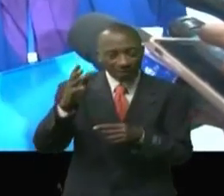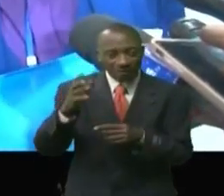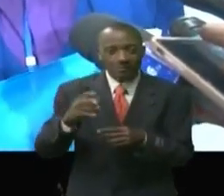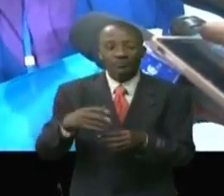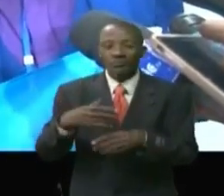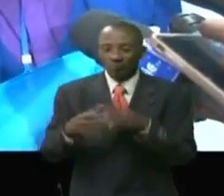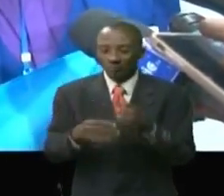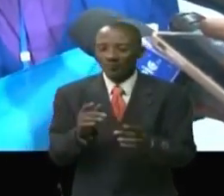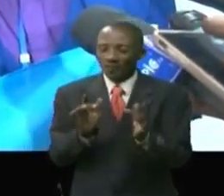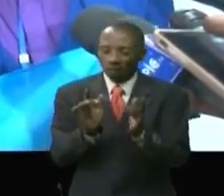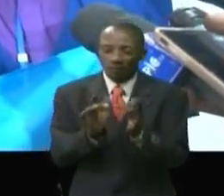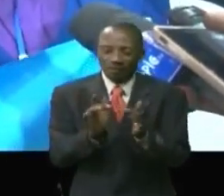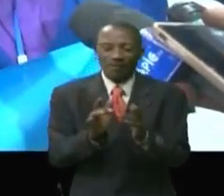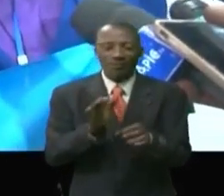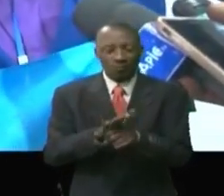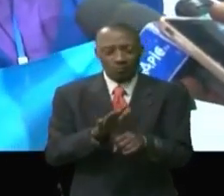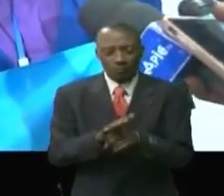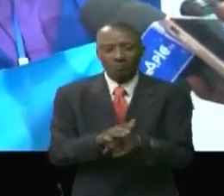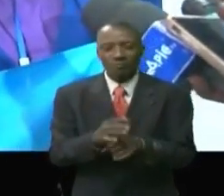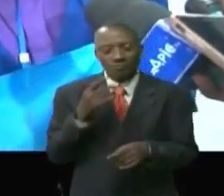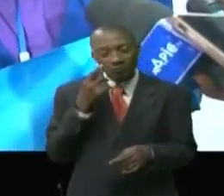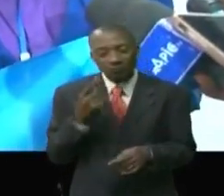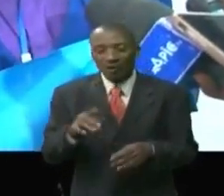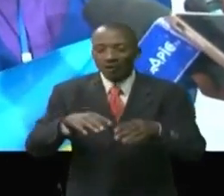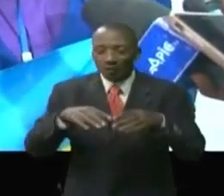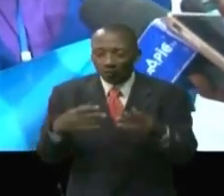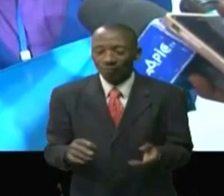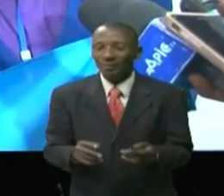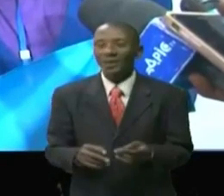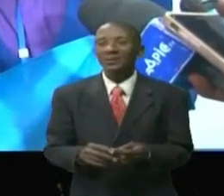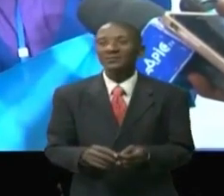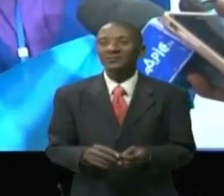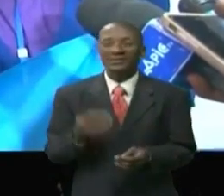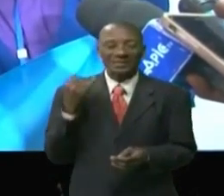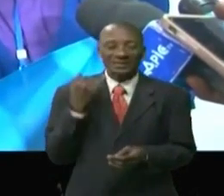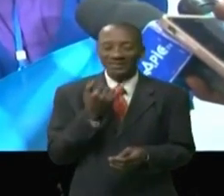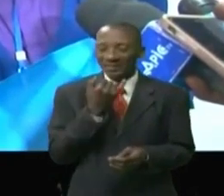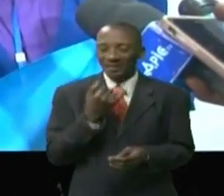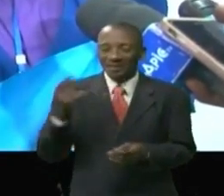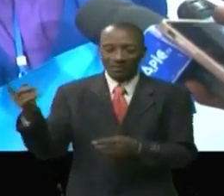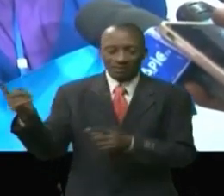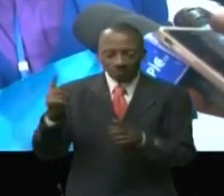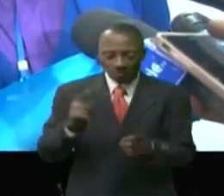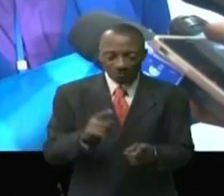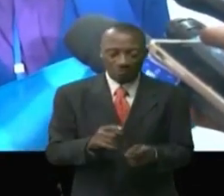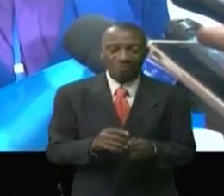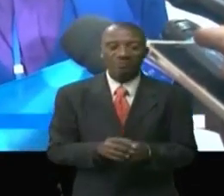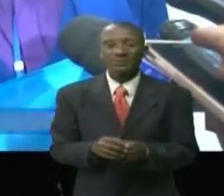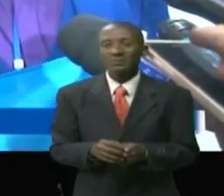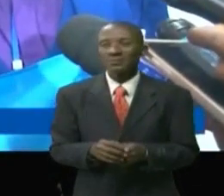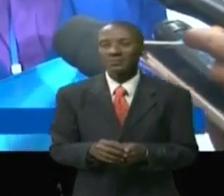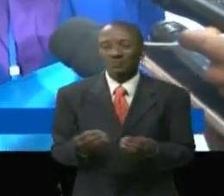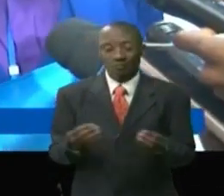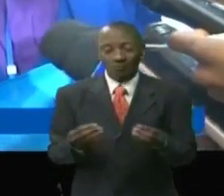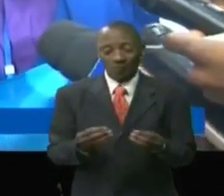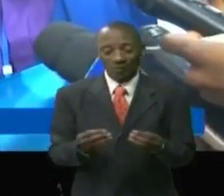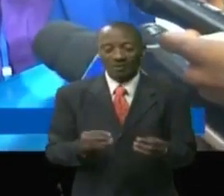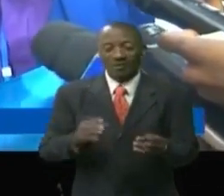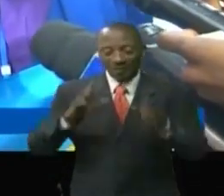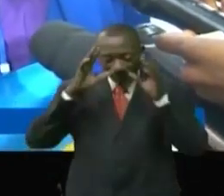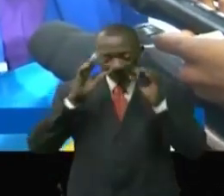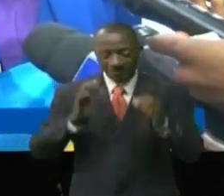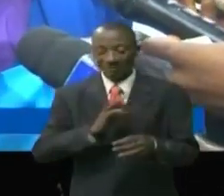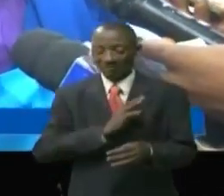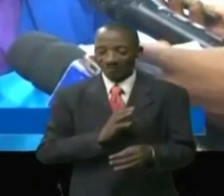engendré que le Président de la République son excellence Félix Antoine tisekedi tilombo puisse rencontrer le